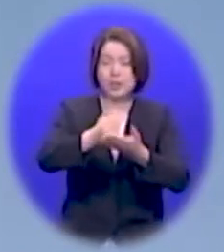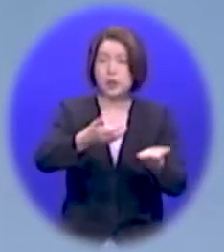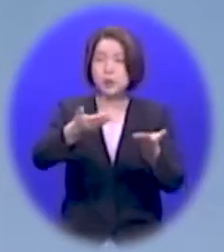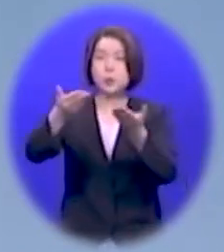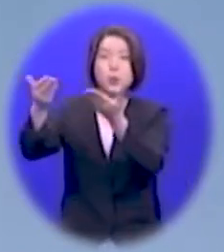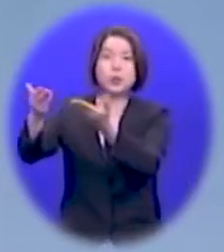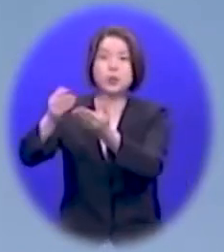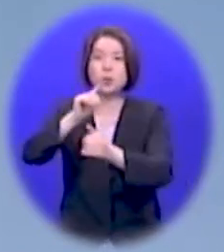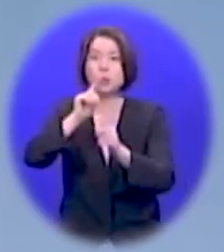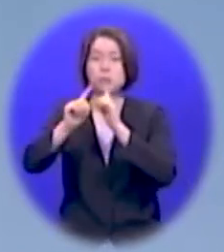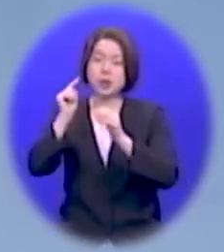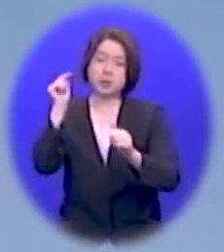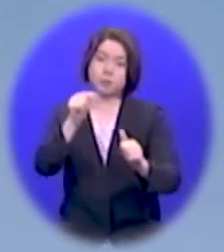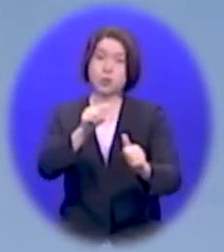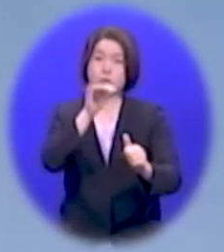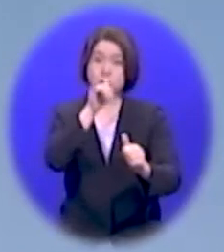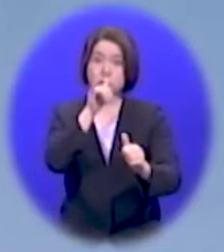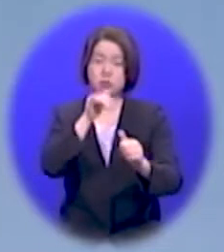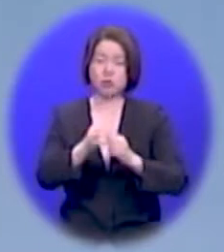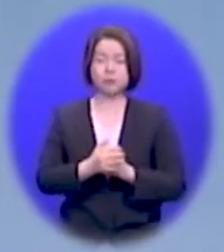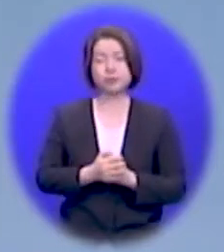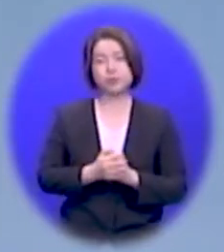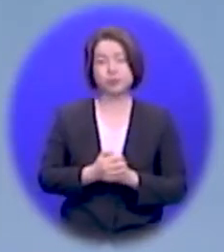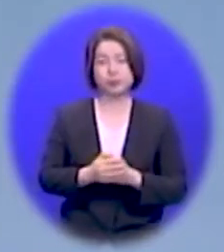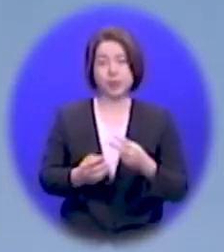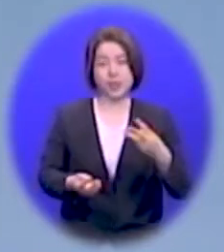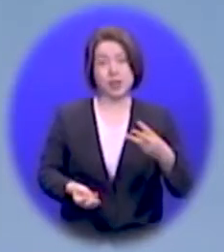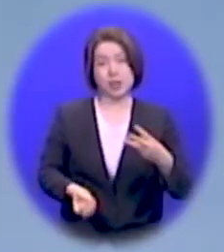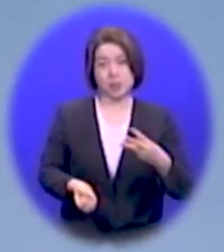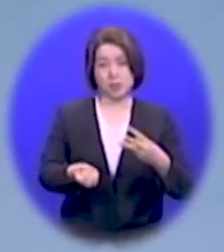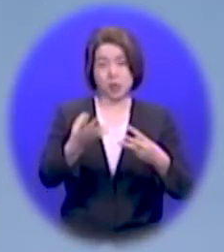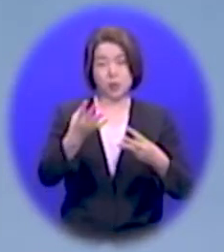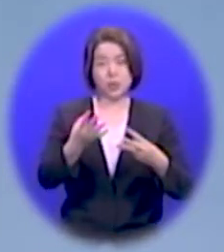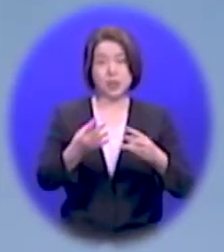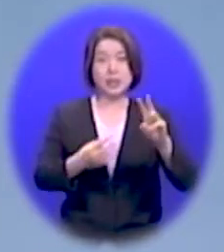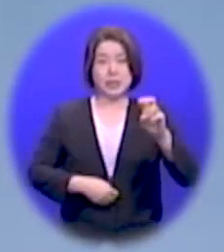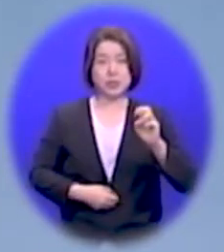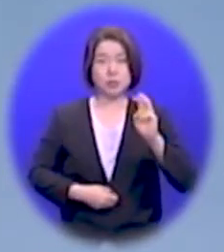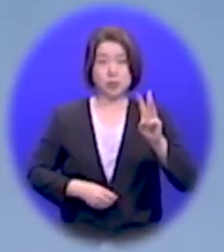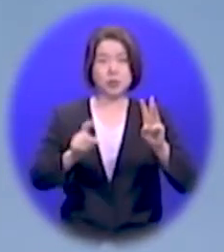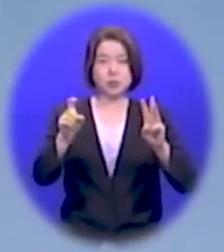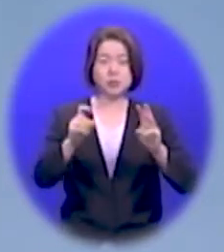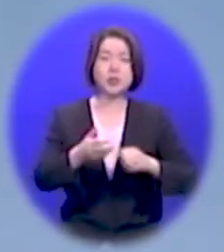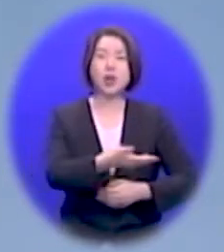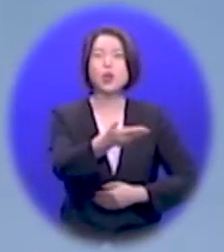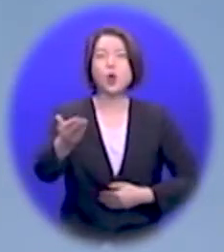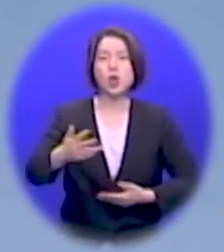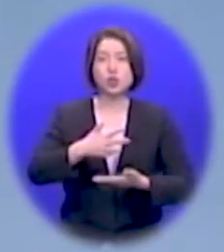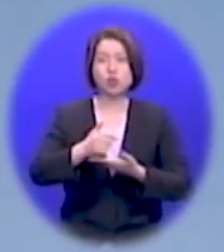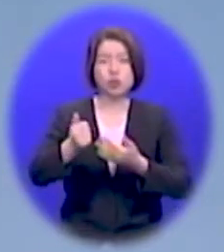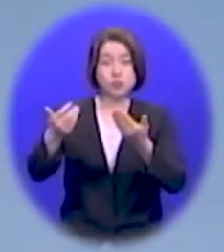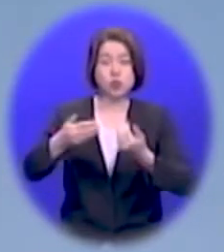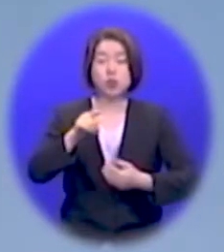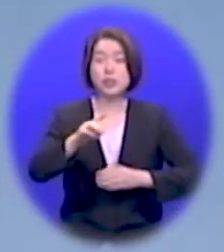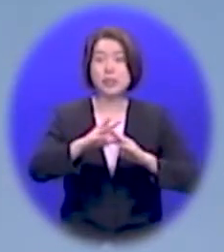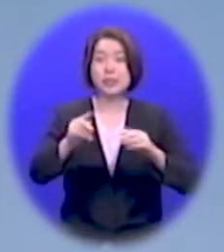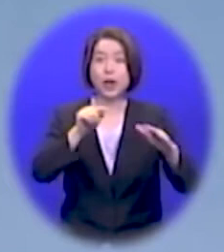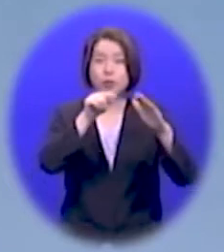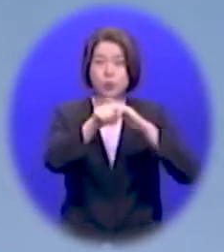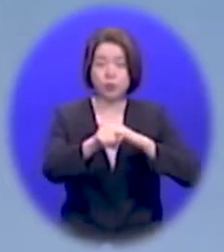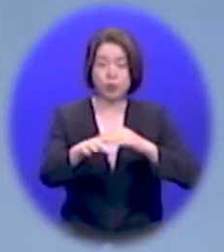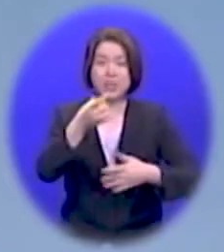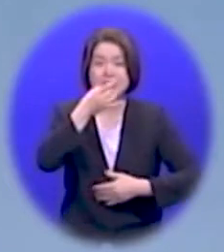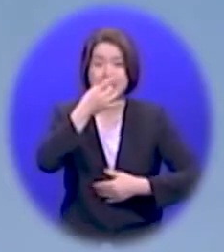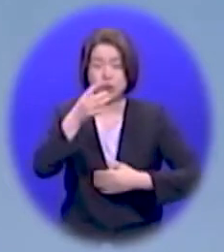하셨어요 레위기 23장 10절에 너희는 주 가 주는 그 땅으로 들어가 곡식을 거둘